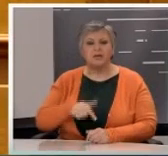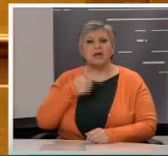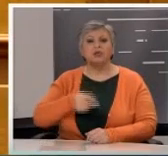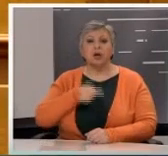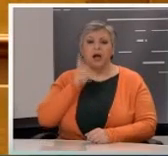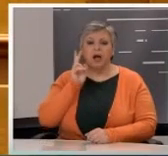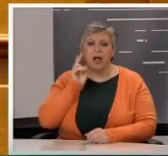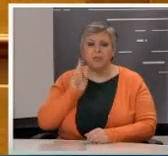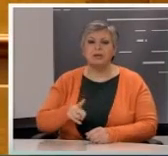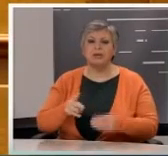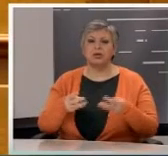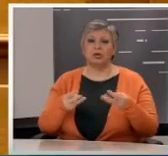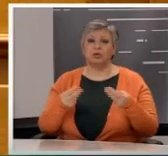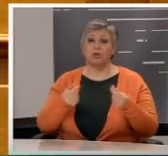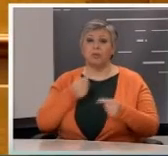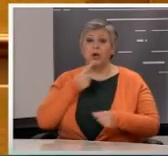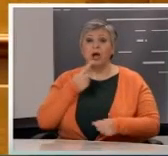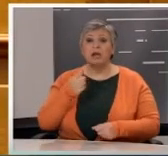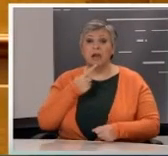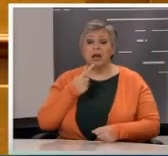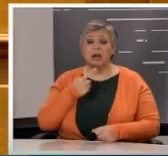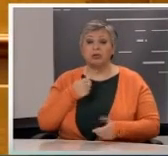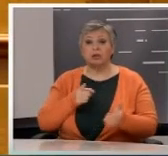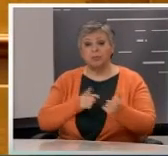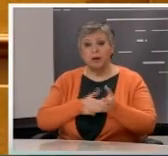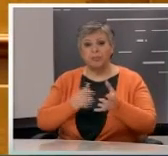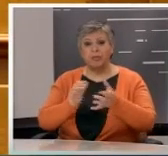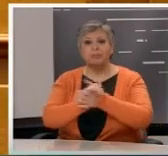επικίνδυνο. Επικινδυνότατο θα έλεγε κανείς.